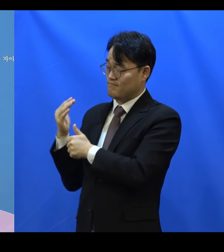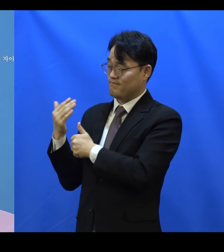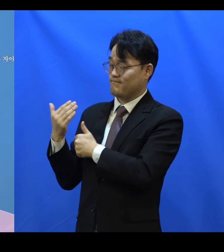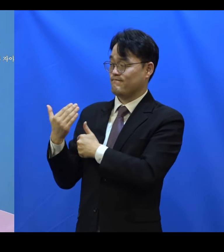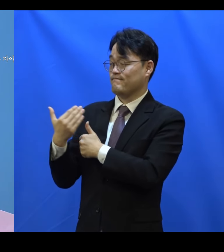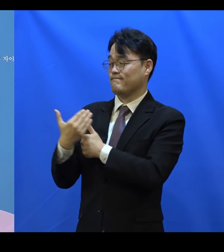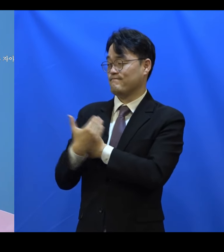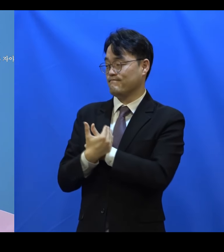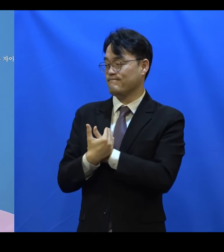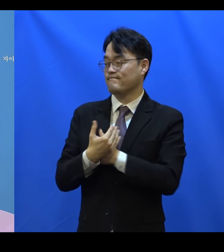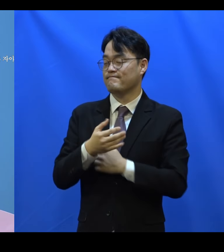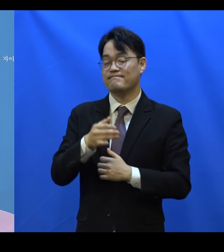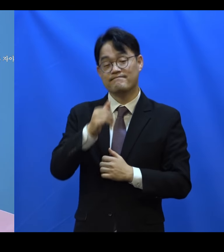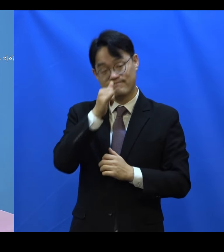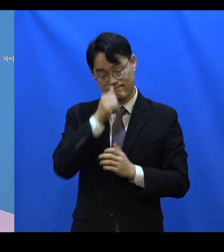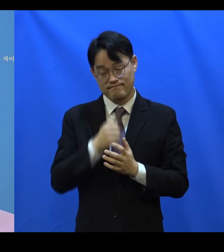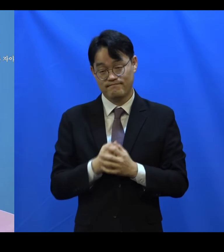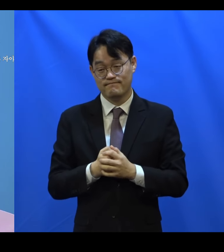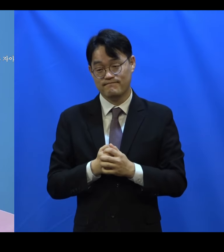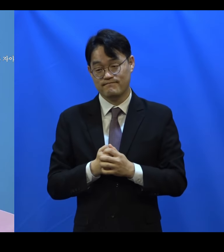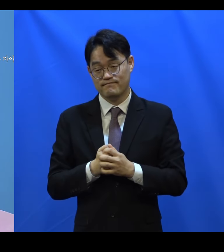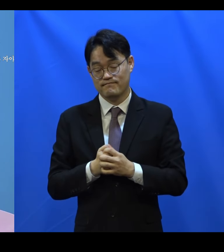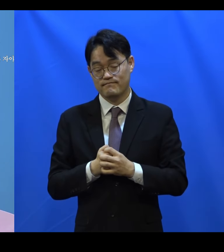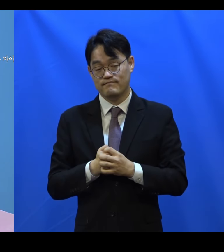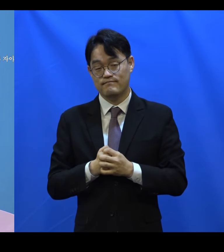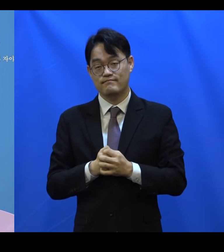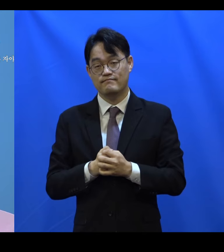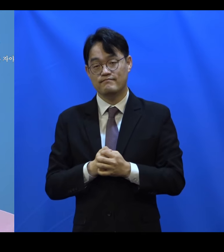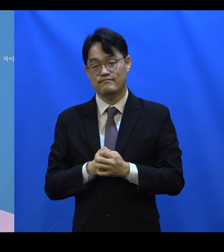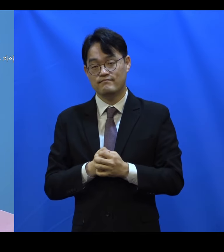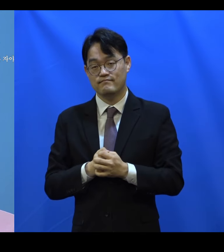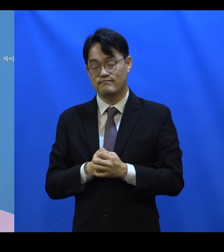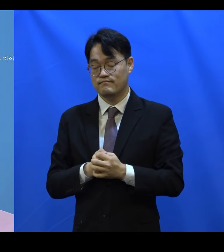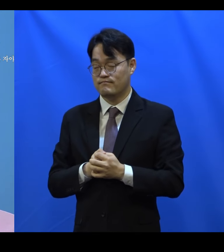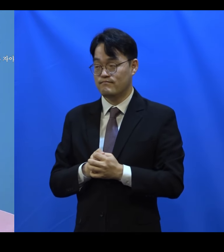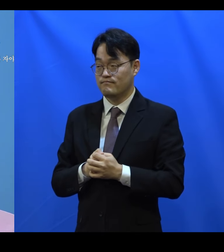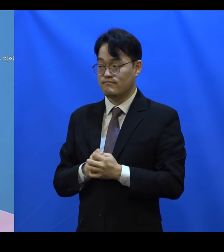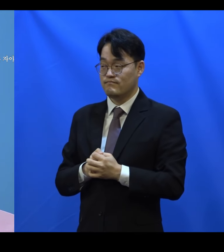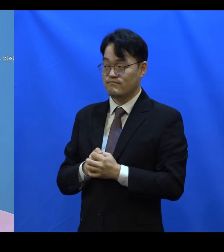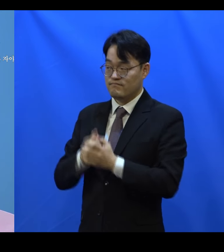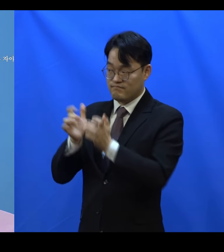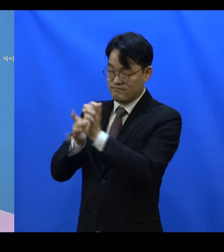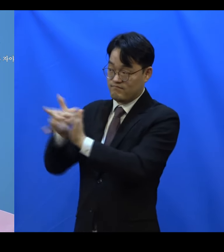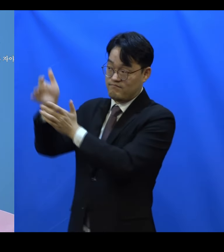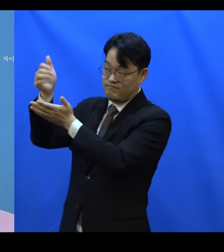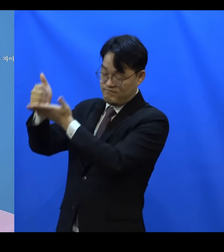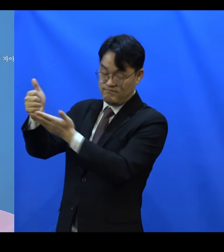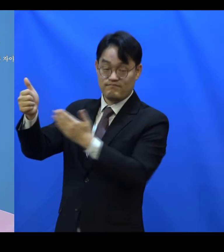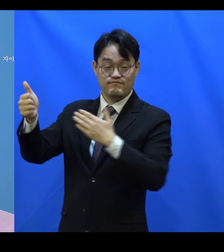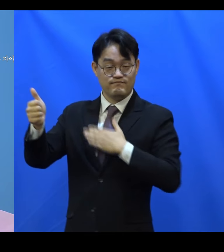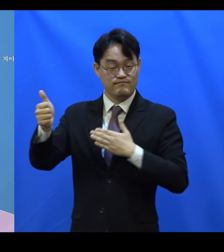사실은 내가 아니라 내 안에 그리스도가 산다라고 하는 표현들이 깊은 말씀들이에요.